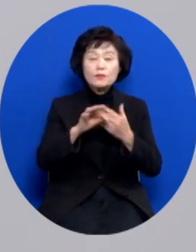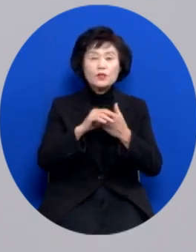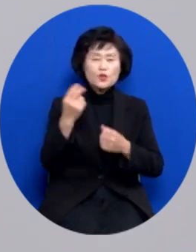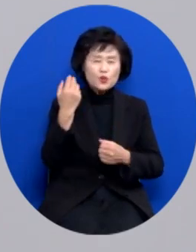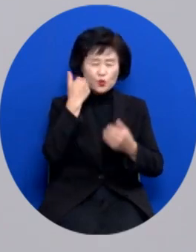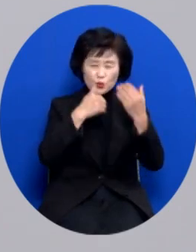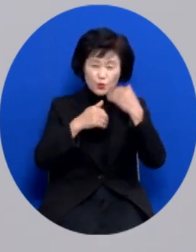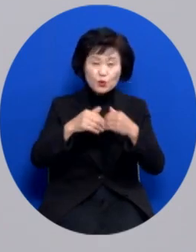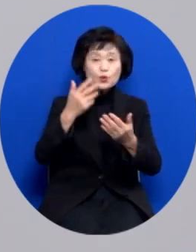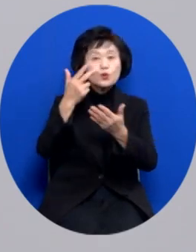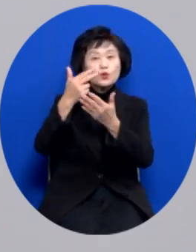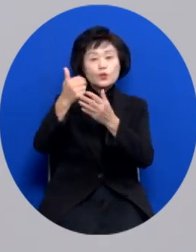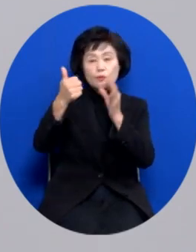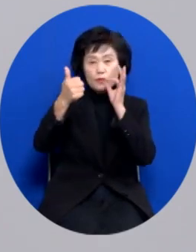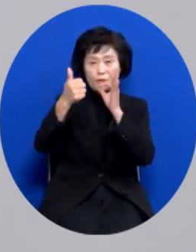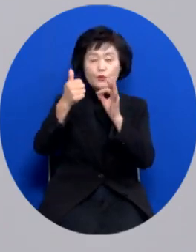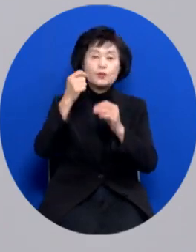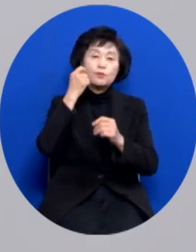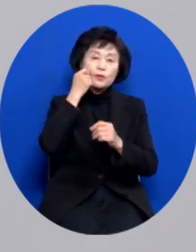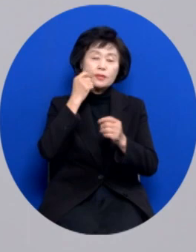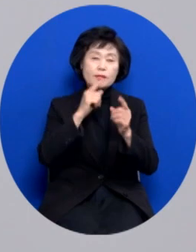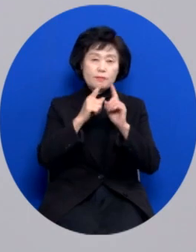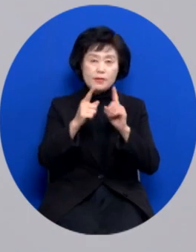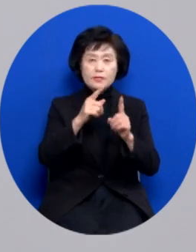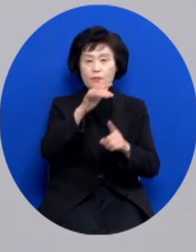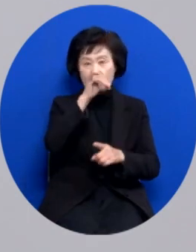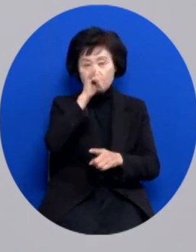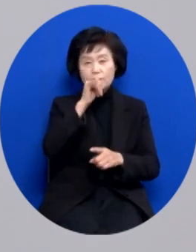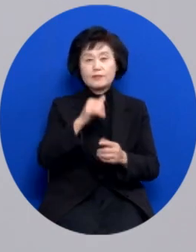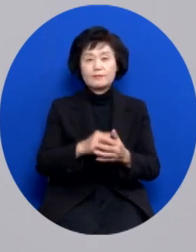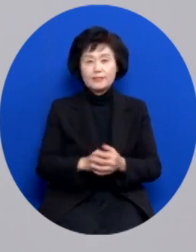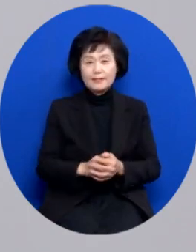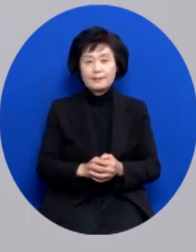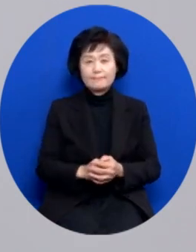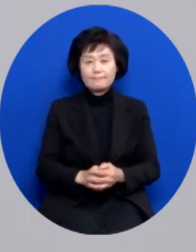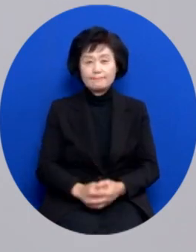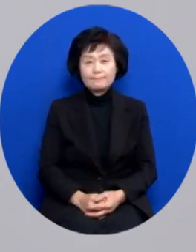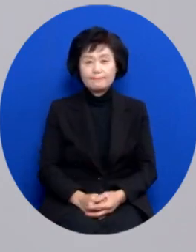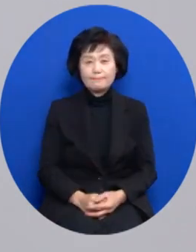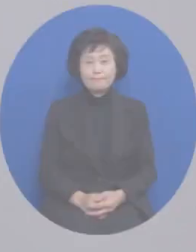보지 못하리라 말씀하셨습니다. CTS 칼럼이었습니다.